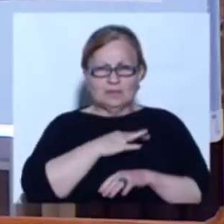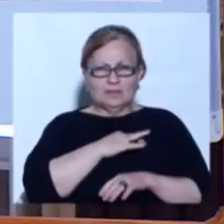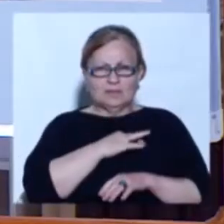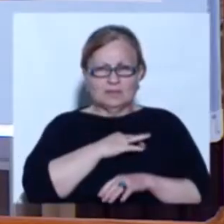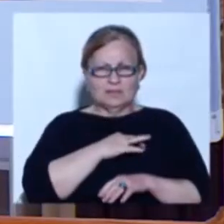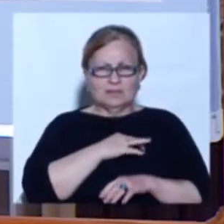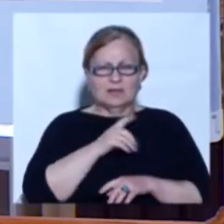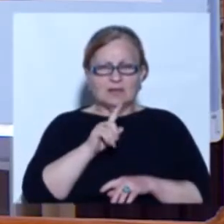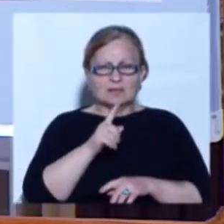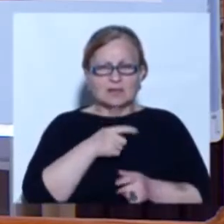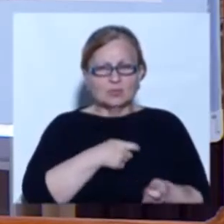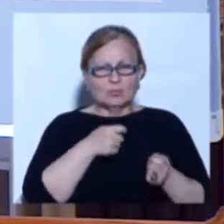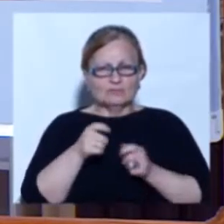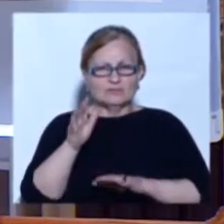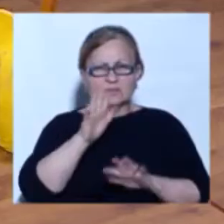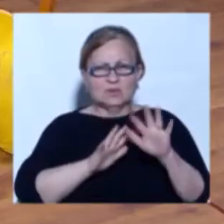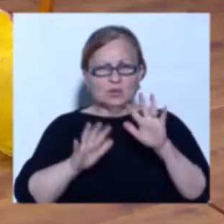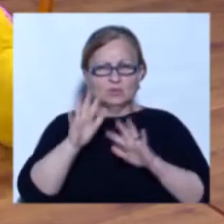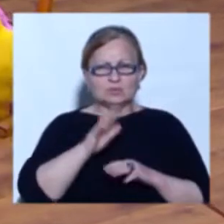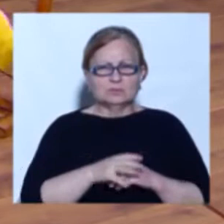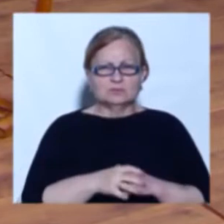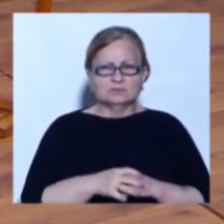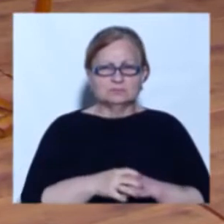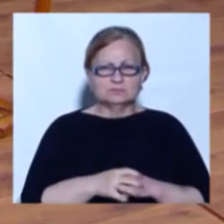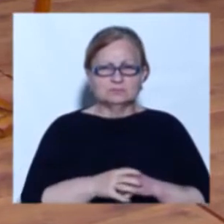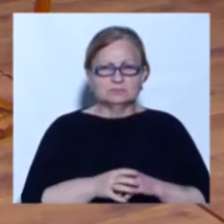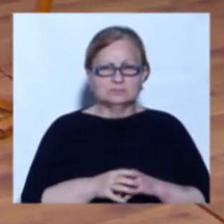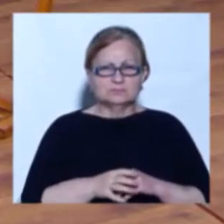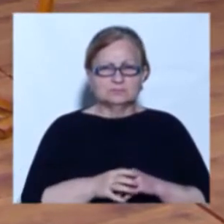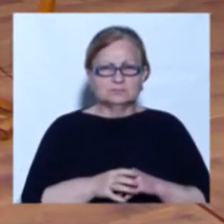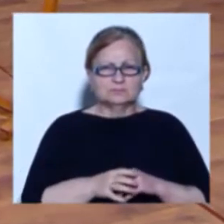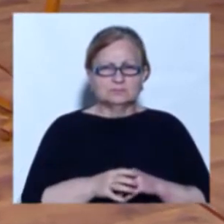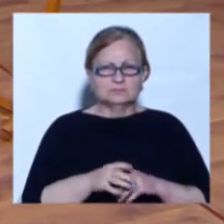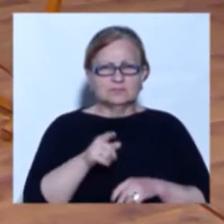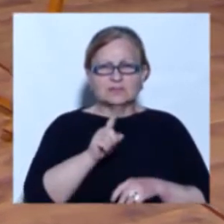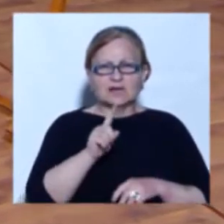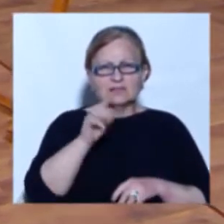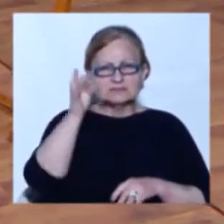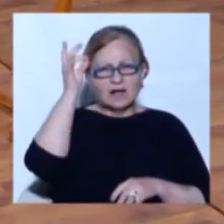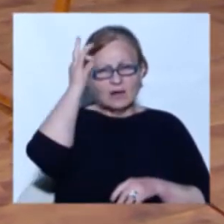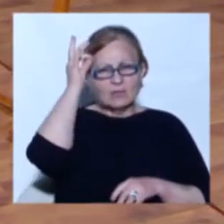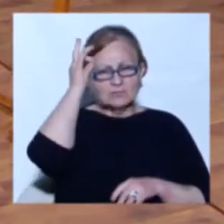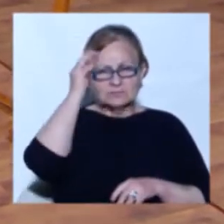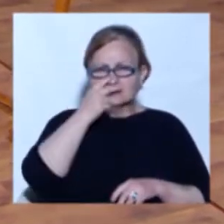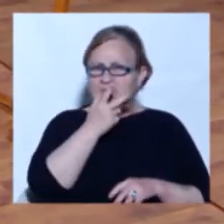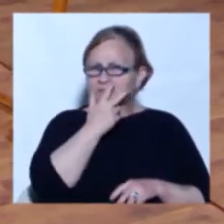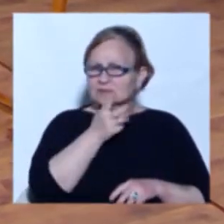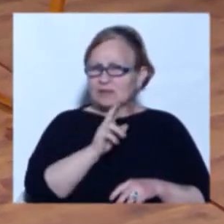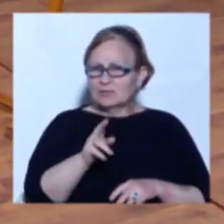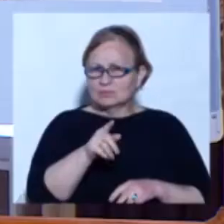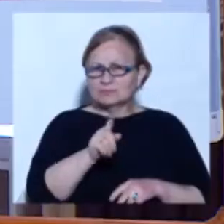გაინტერესებს რატომ მოვიტანე. ნახოთ აბა, რამის ხომ არ გაგონებს? წეღან მე ვახსენე ეს